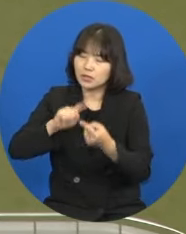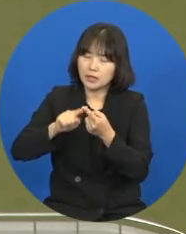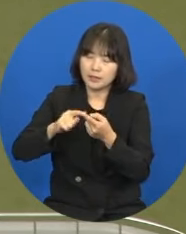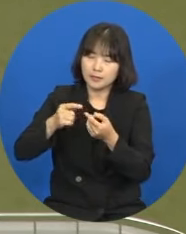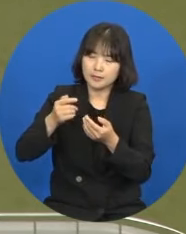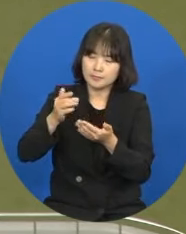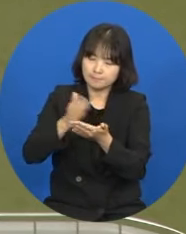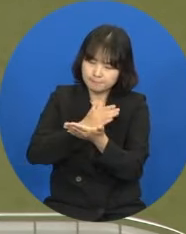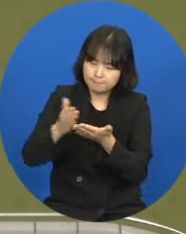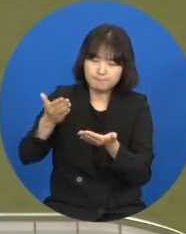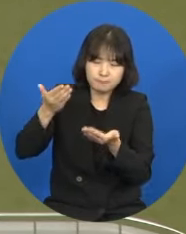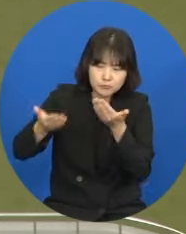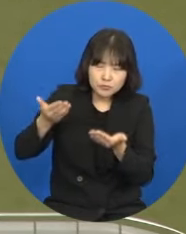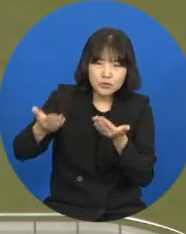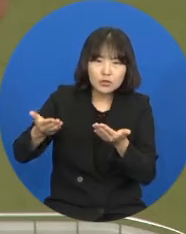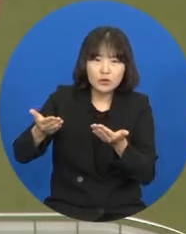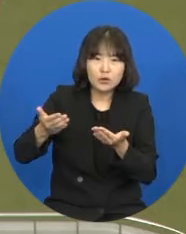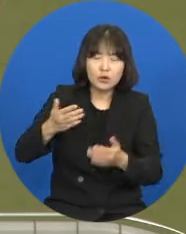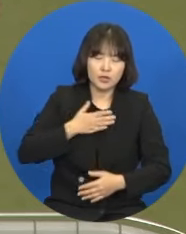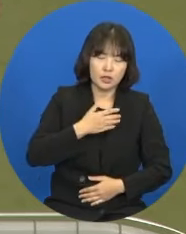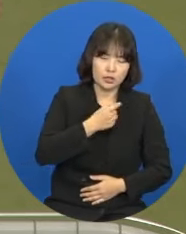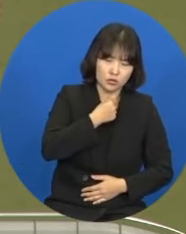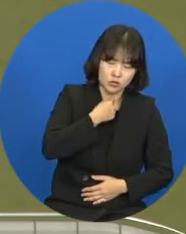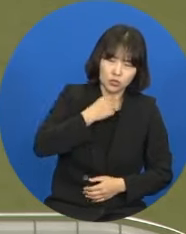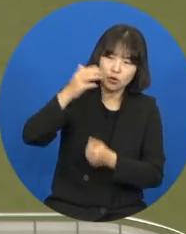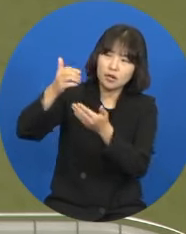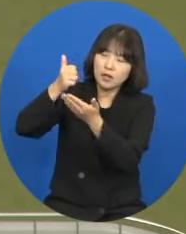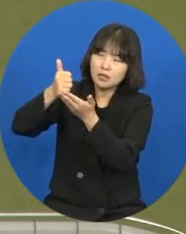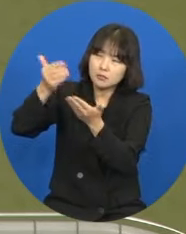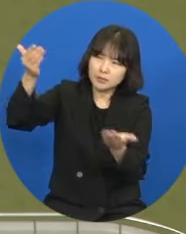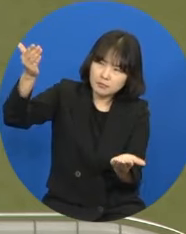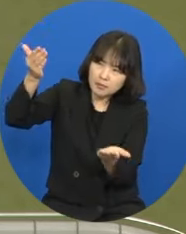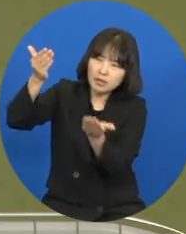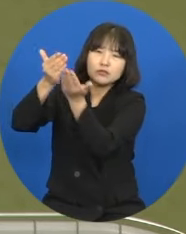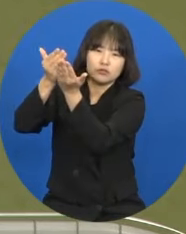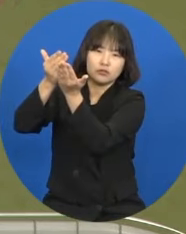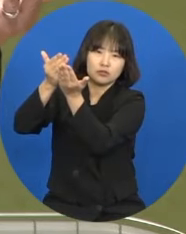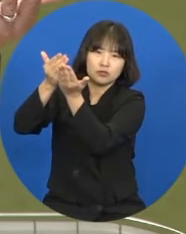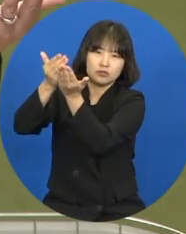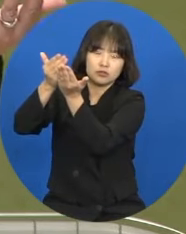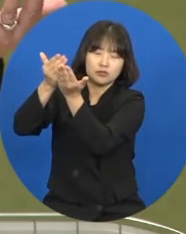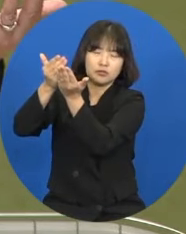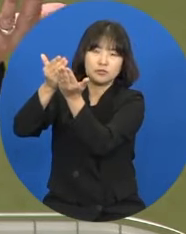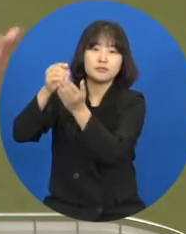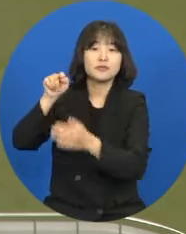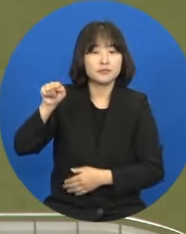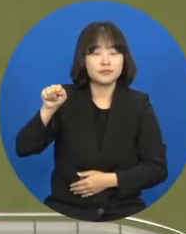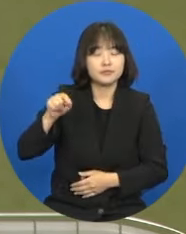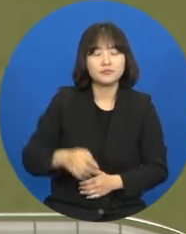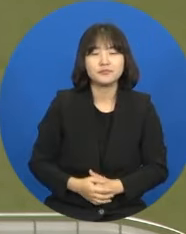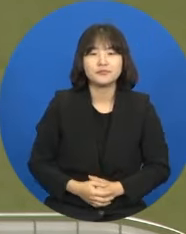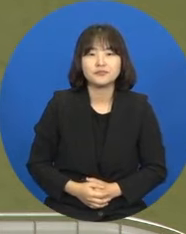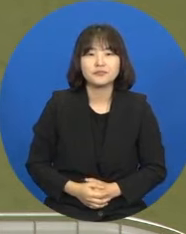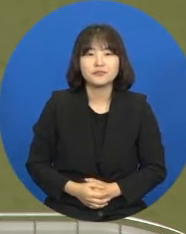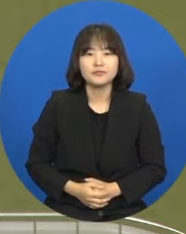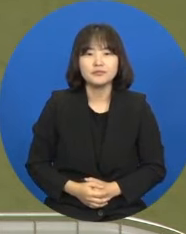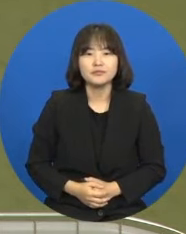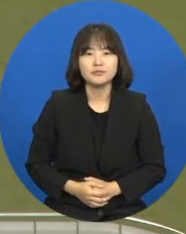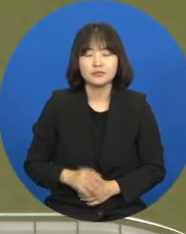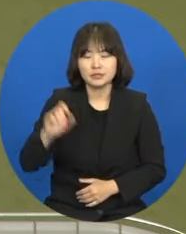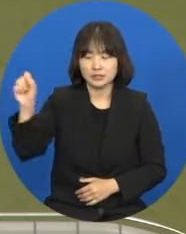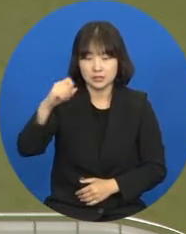분별하여 나의 소원을 하나님께 맞추는 거예요 그것을 내려놓고 하나님께 맞추는 것이죠 자 지금